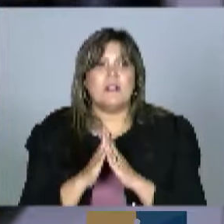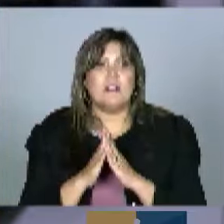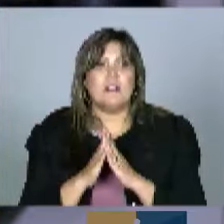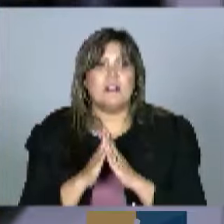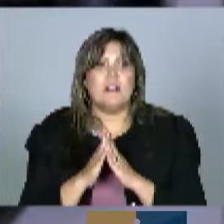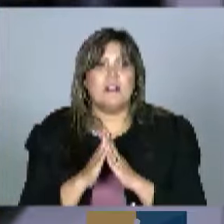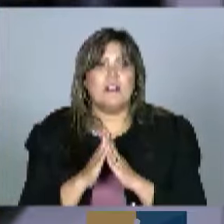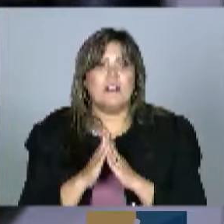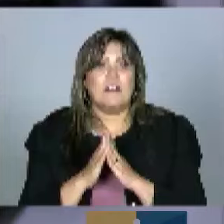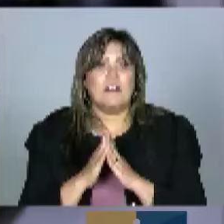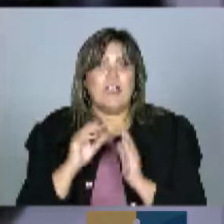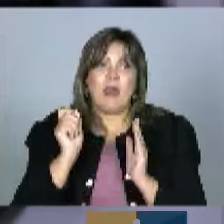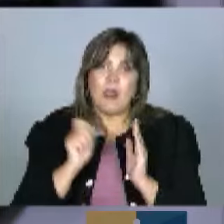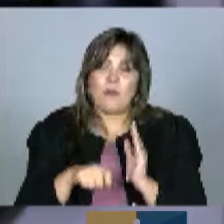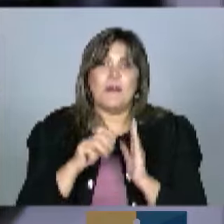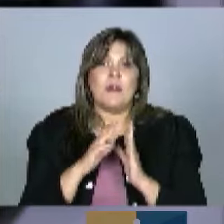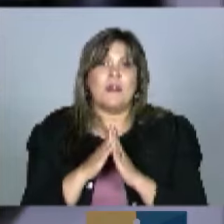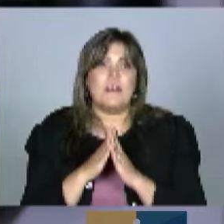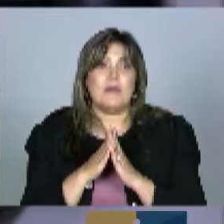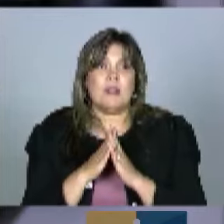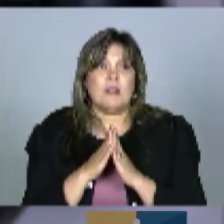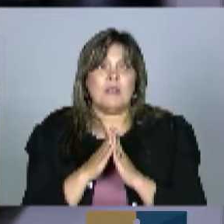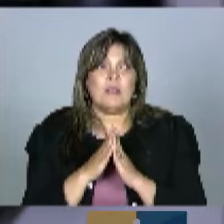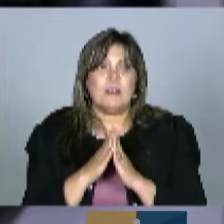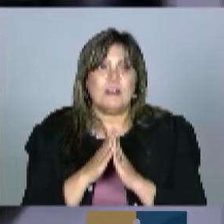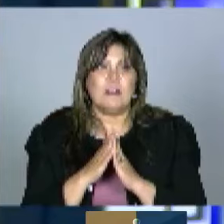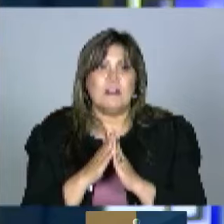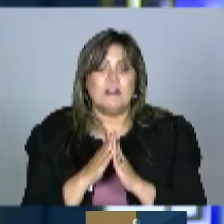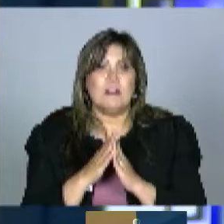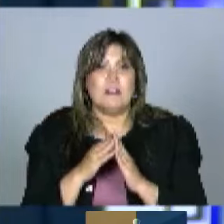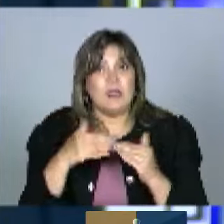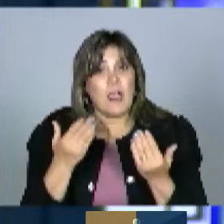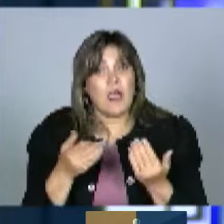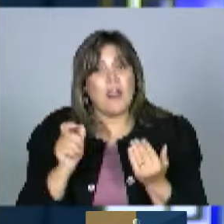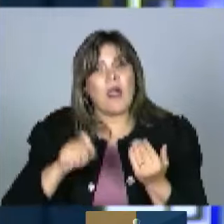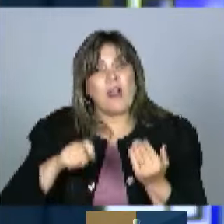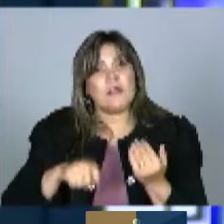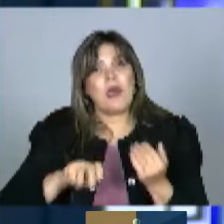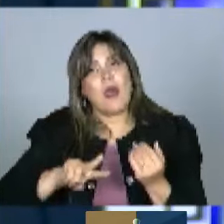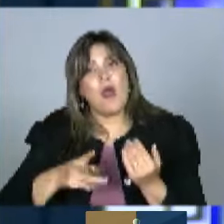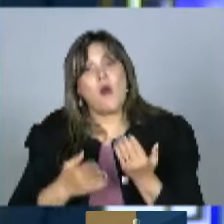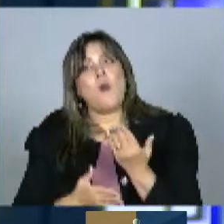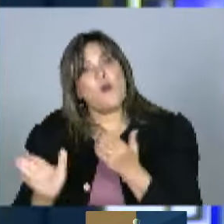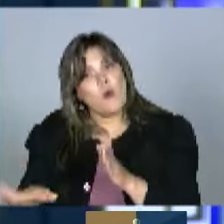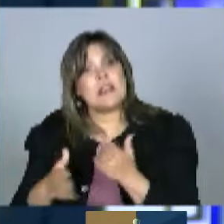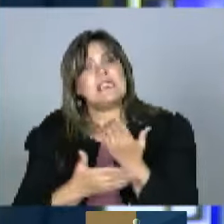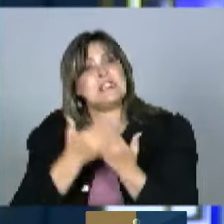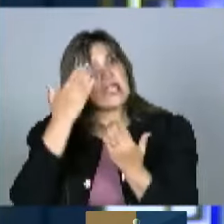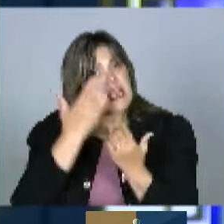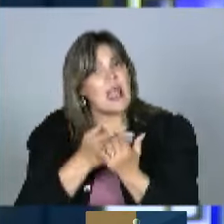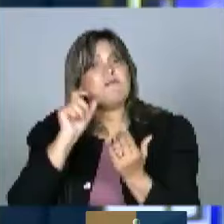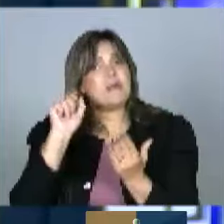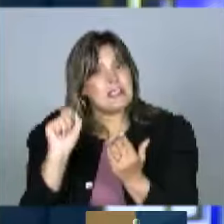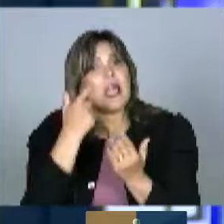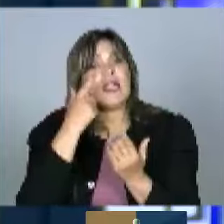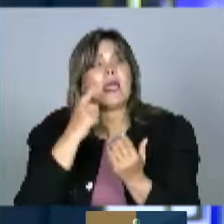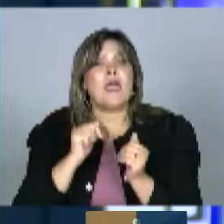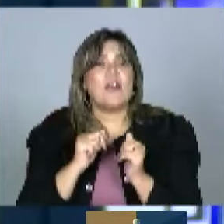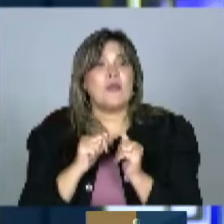ده امر لكن ده ده قضاء ده قضاء قضاء ويه استئناف وده المستعجل وليه